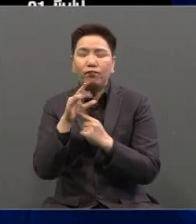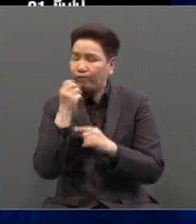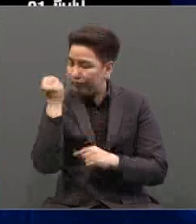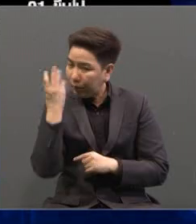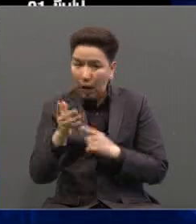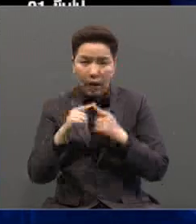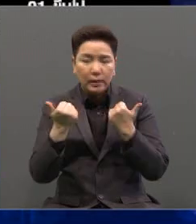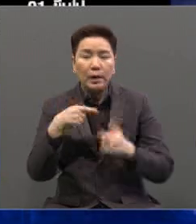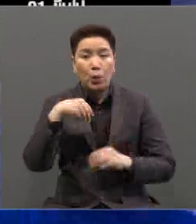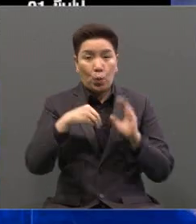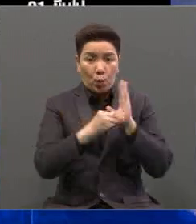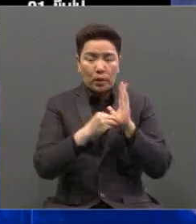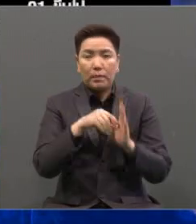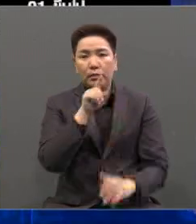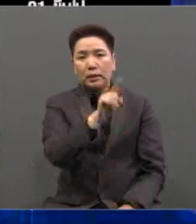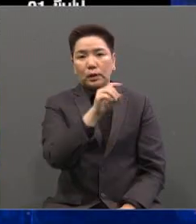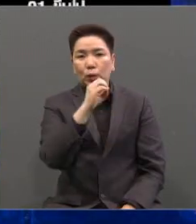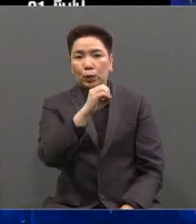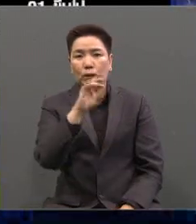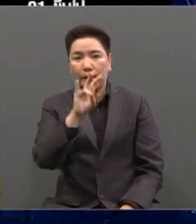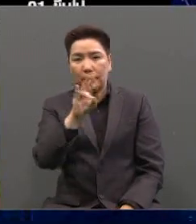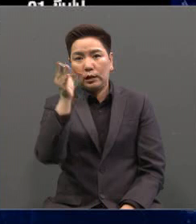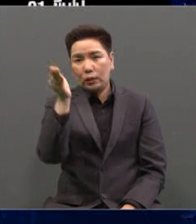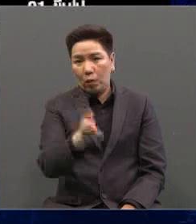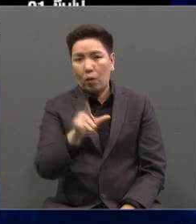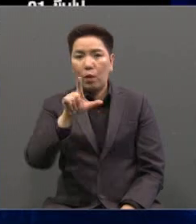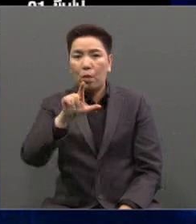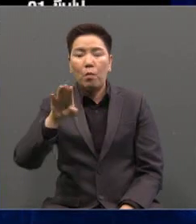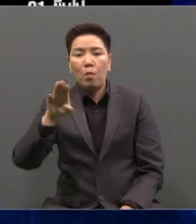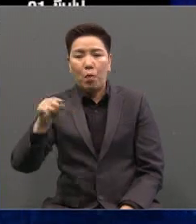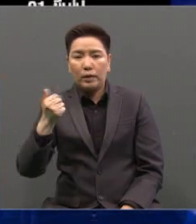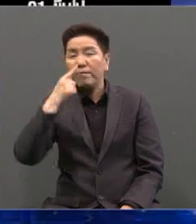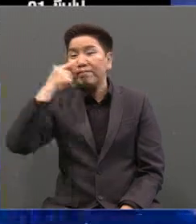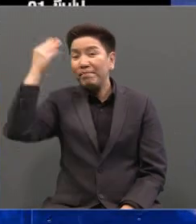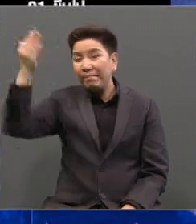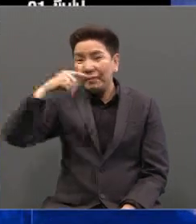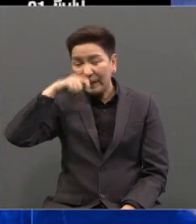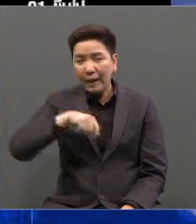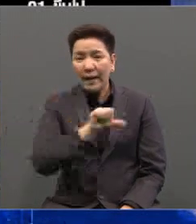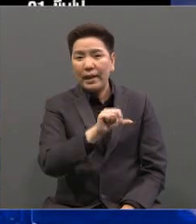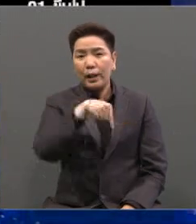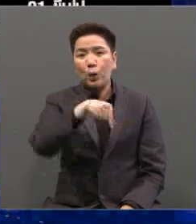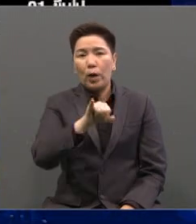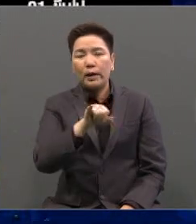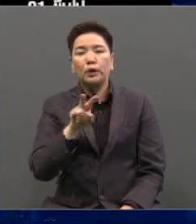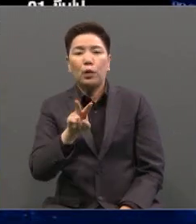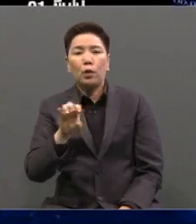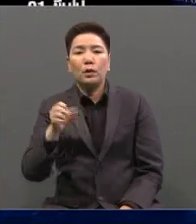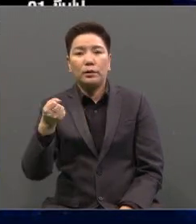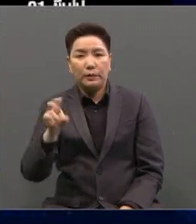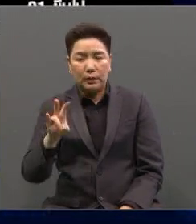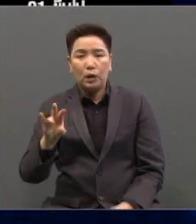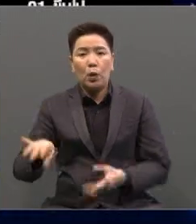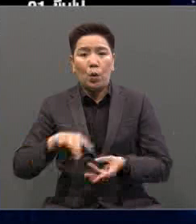นะครับPM 2.5อยู่ที่ 107ไมโครกรัมต่อลูกบาศก์เมตรขณะที่คุณภาพอากาศคือ 217และที่